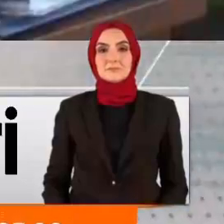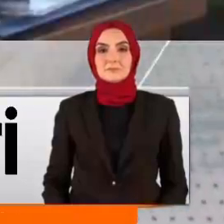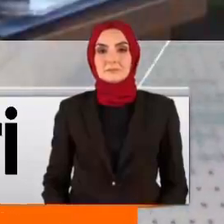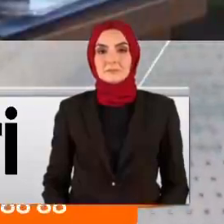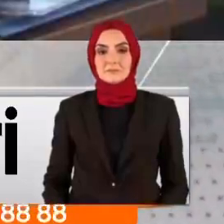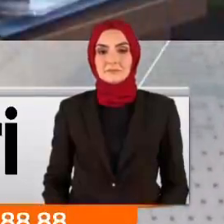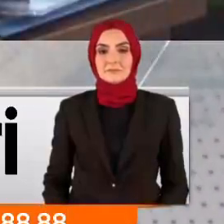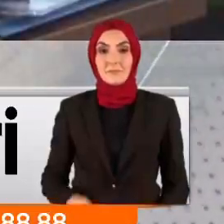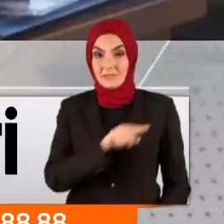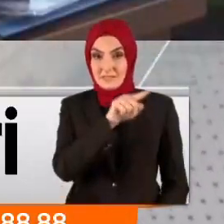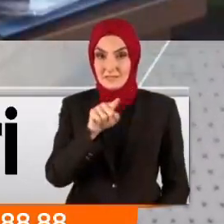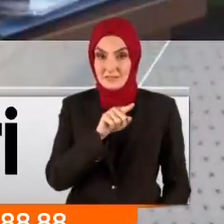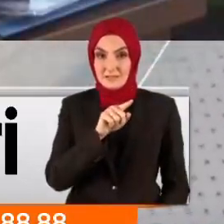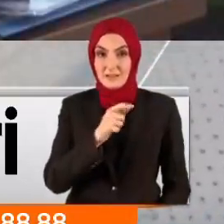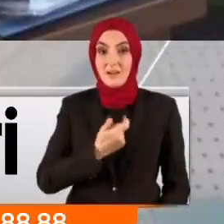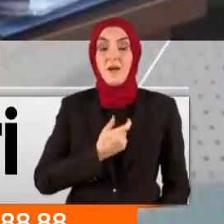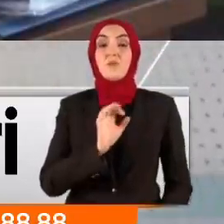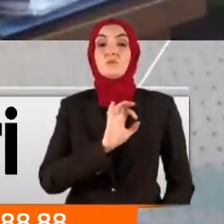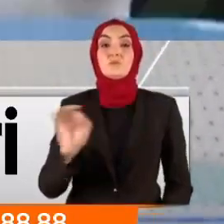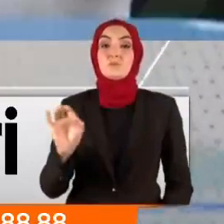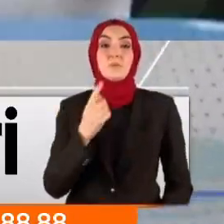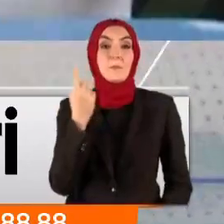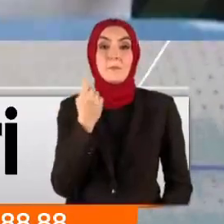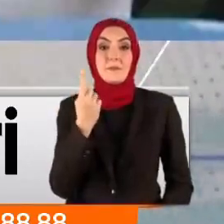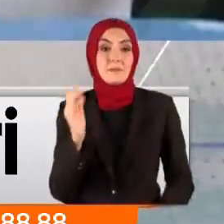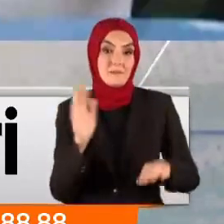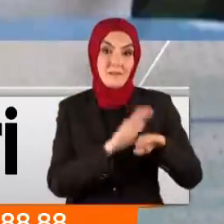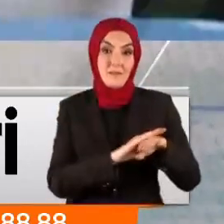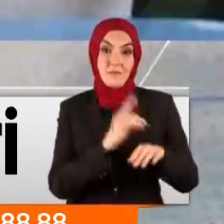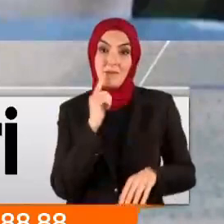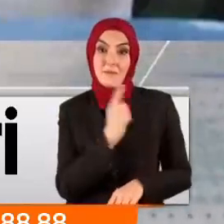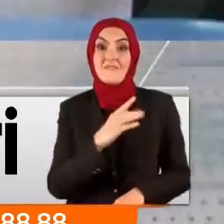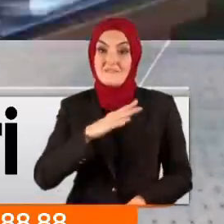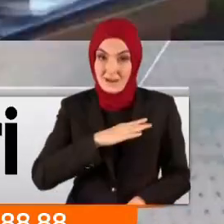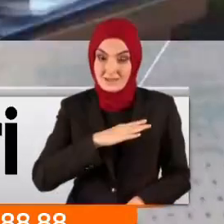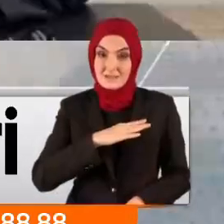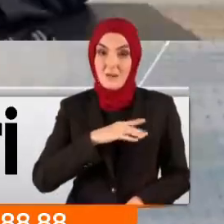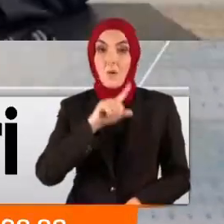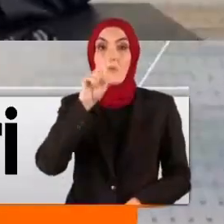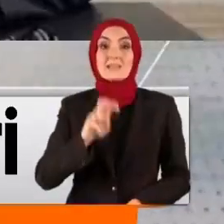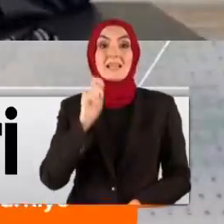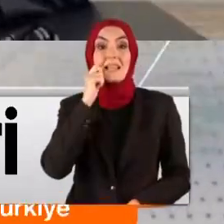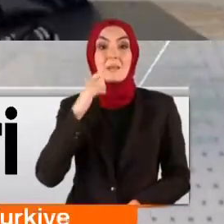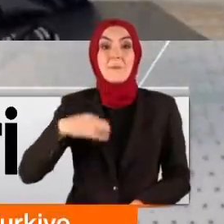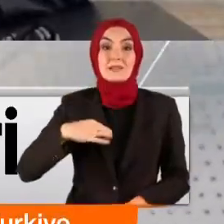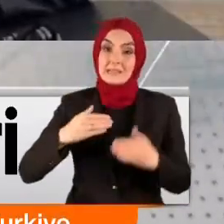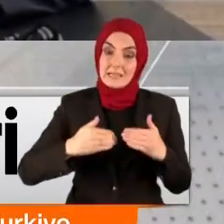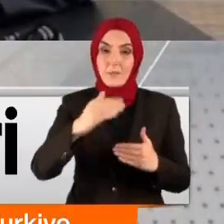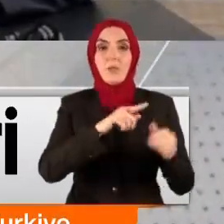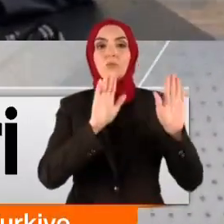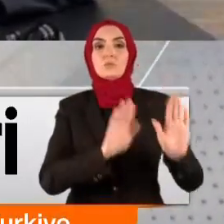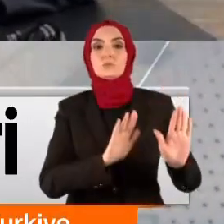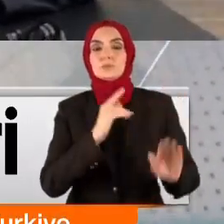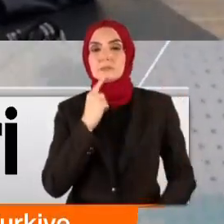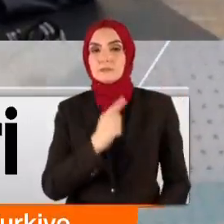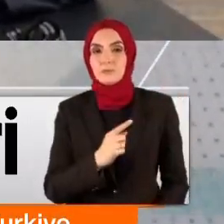Size kanun dışı her ne yaptırılıyorsa 18 Ekim pazartesi itibariyle durun. Sayın Kılıçdaroğlu'nun açıklamaları tam